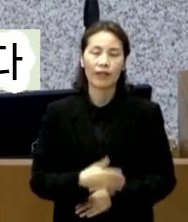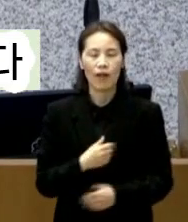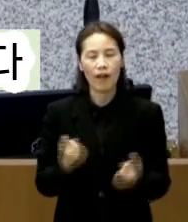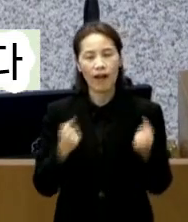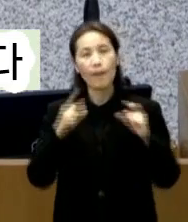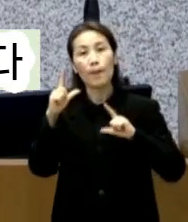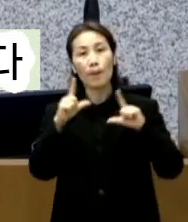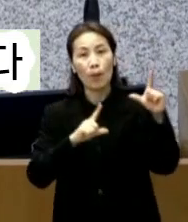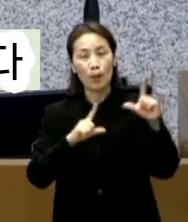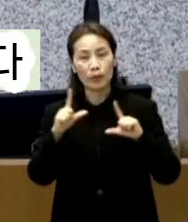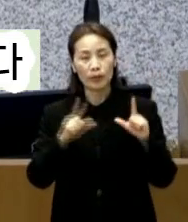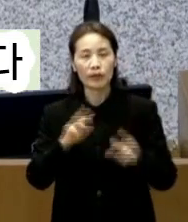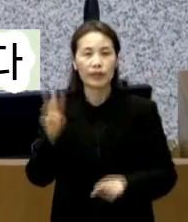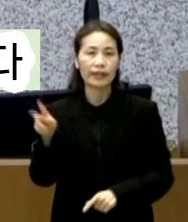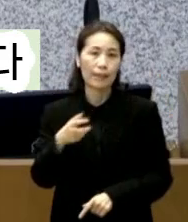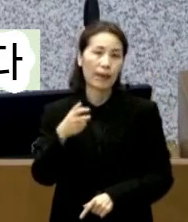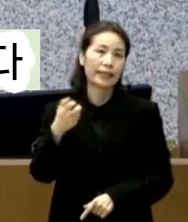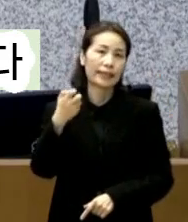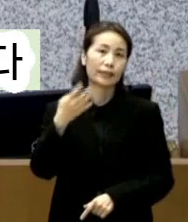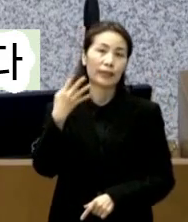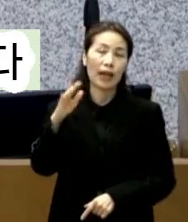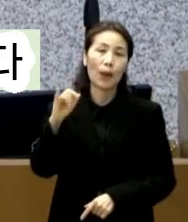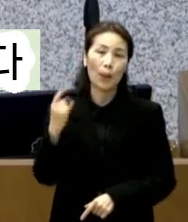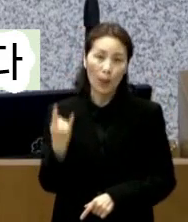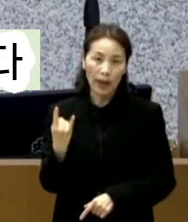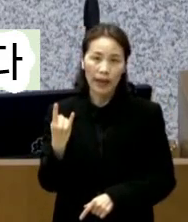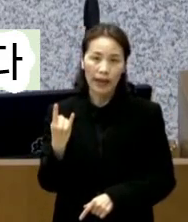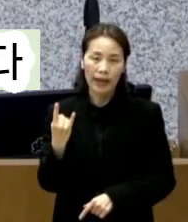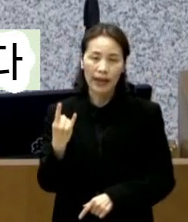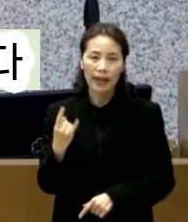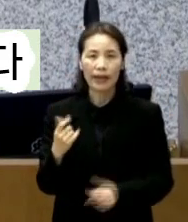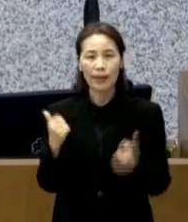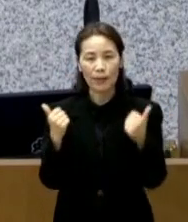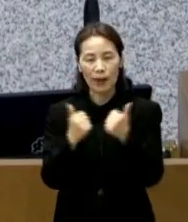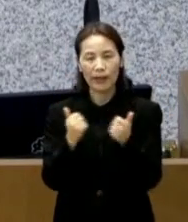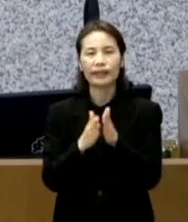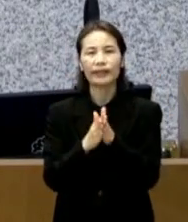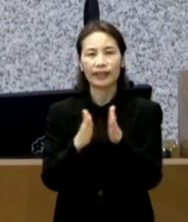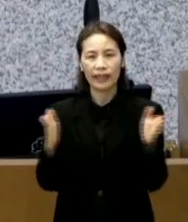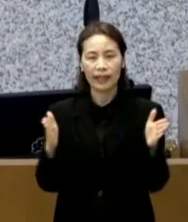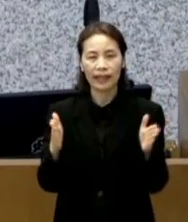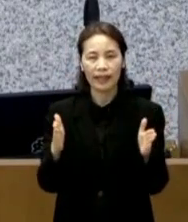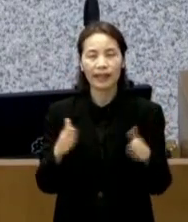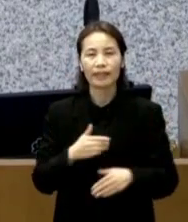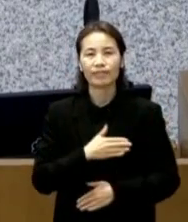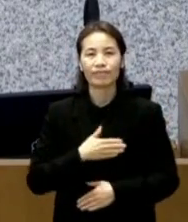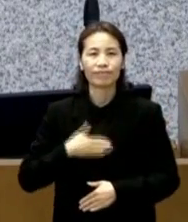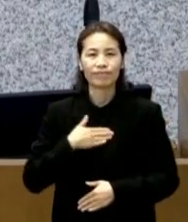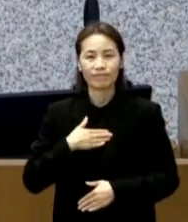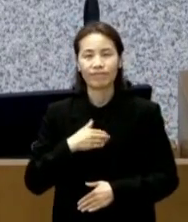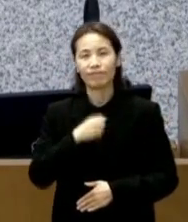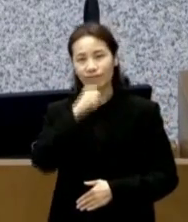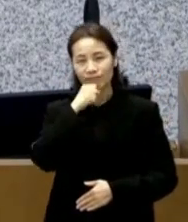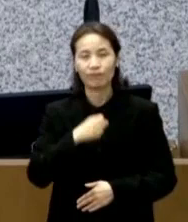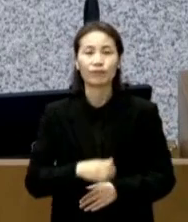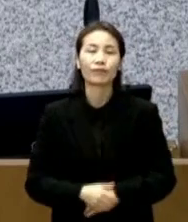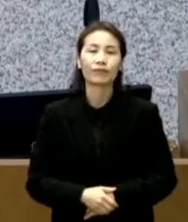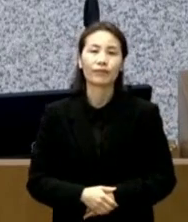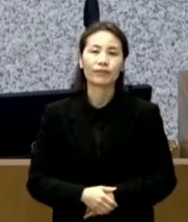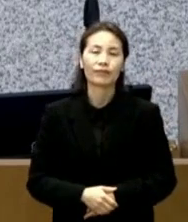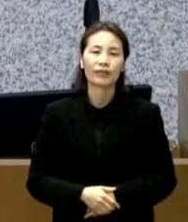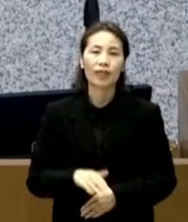제374회 임시회를 개회하게 되어 반갑습니다. 오늘 4월 16일은 결코 잊을